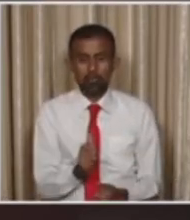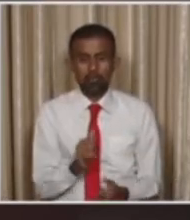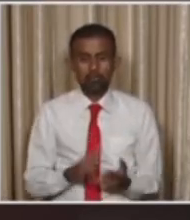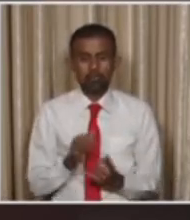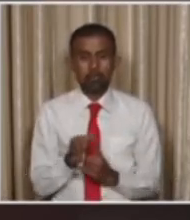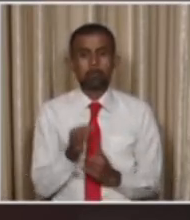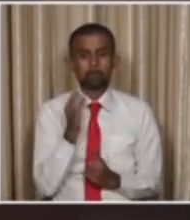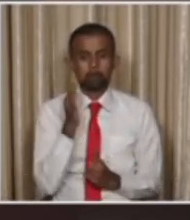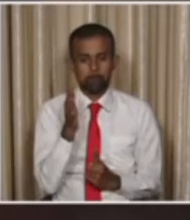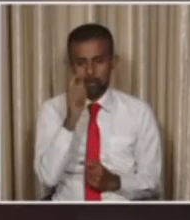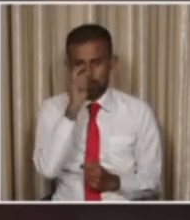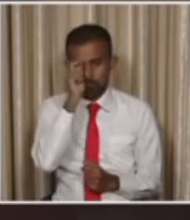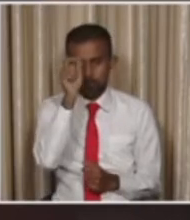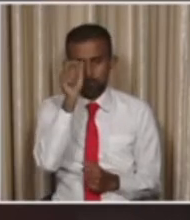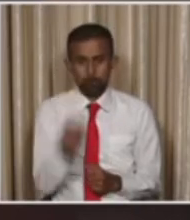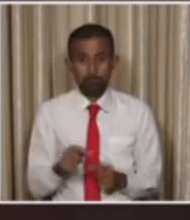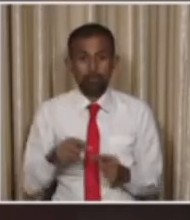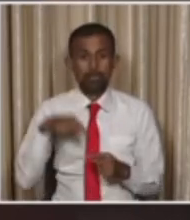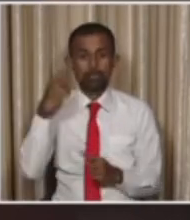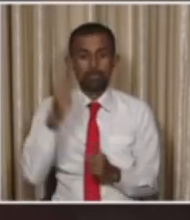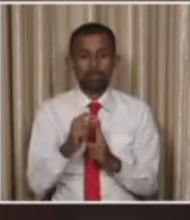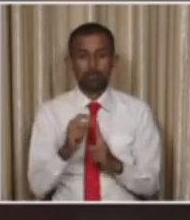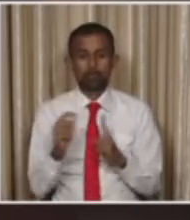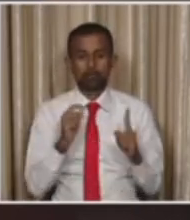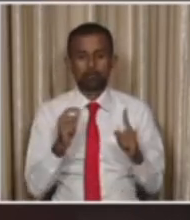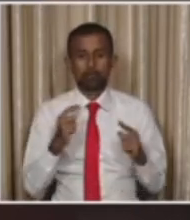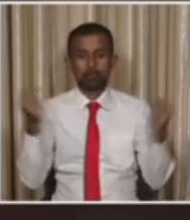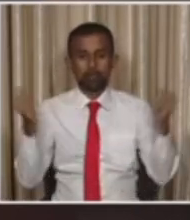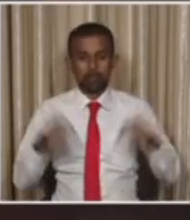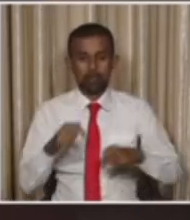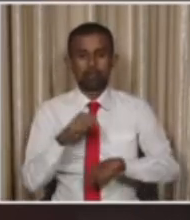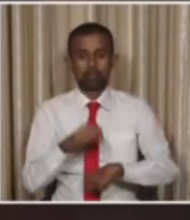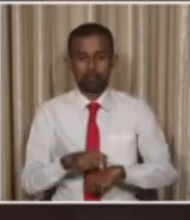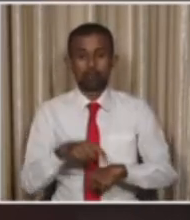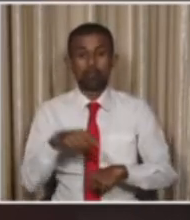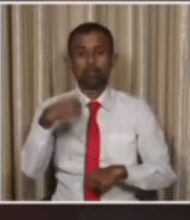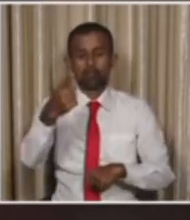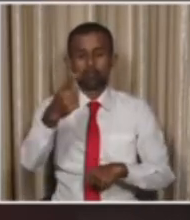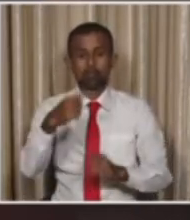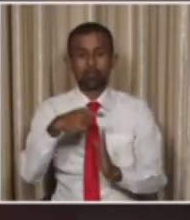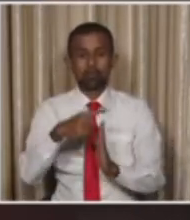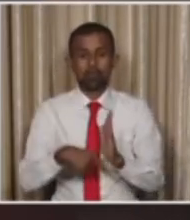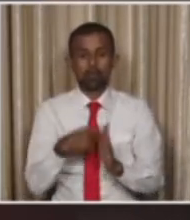සජිත් ප්‍රේමදාස මැතිතුමා. ඊළඟ පාර්ලිමේන්තුව රැස් වෙන දවසේදී එහා පැත්තේ මේ රටේ